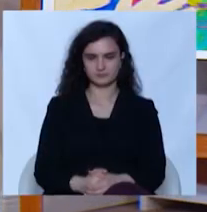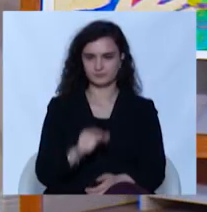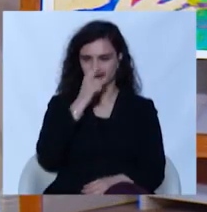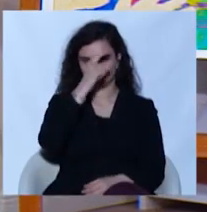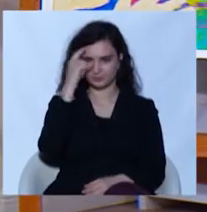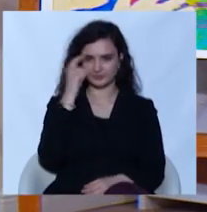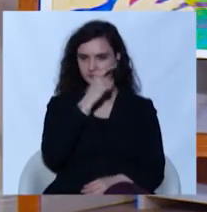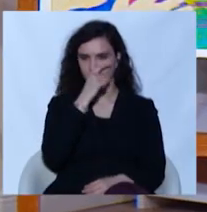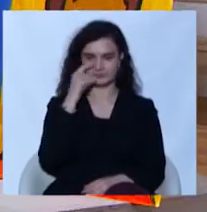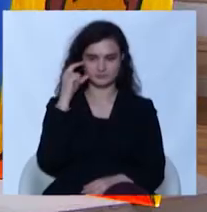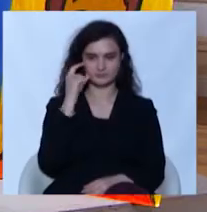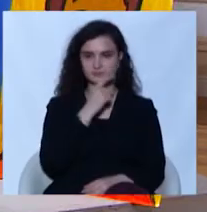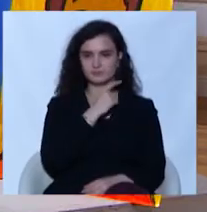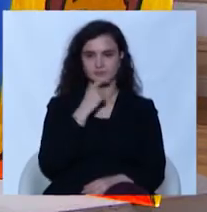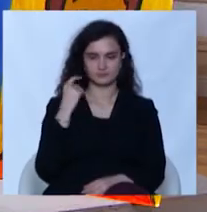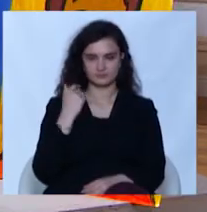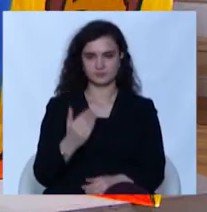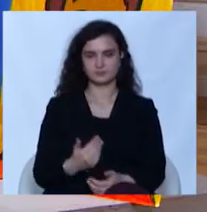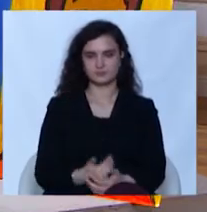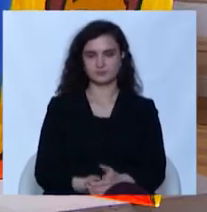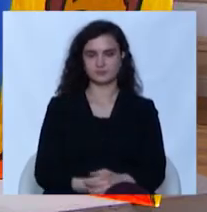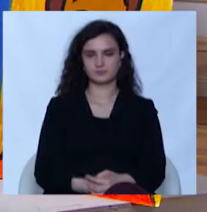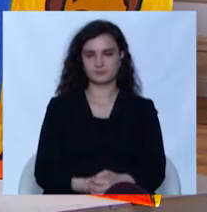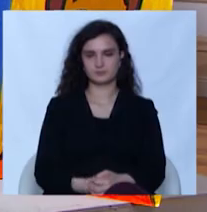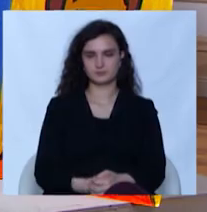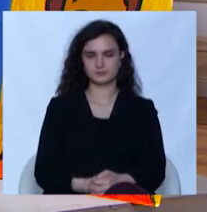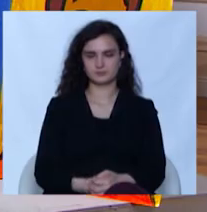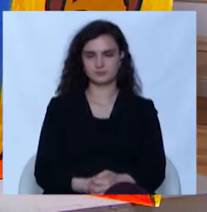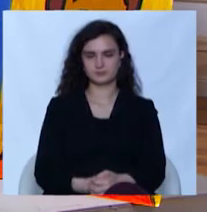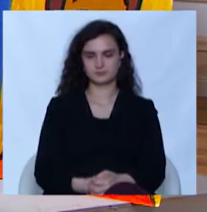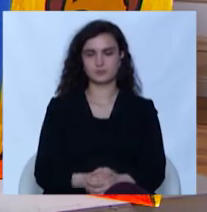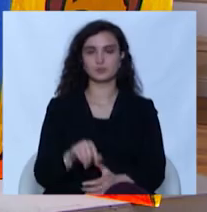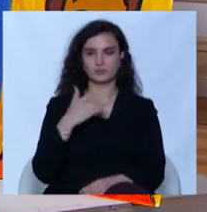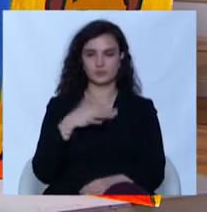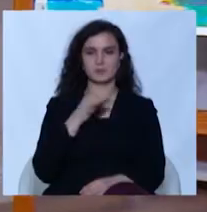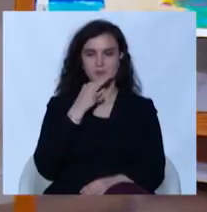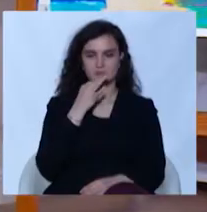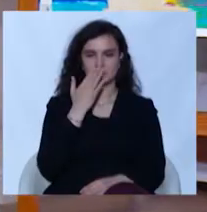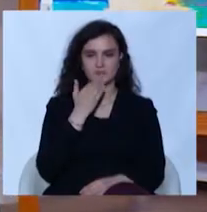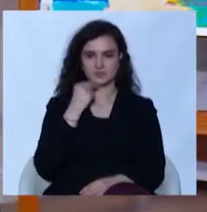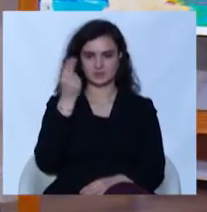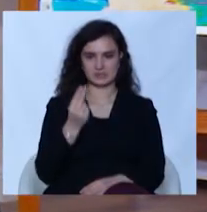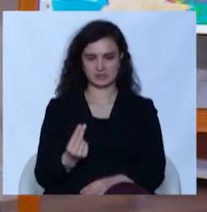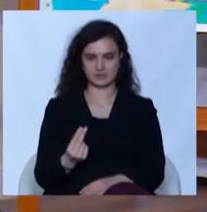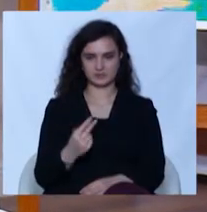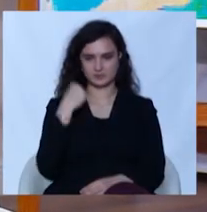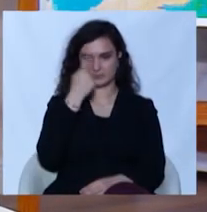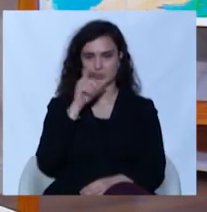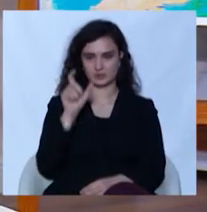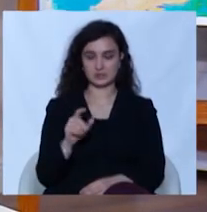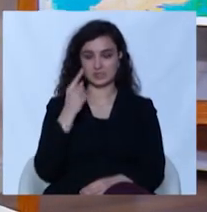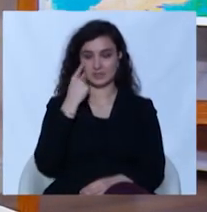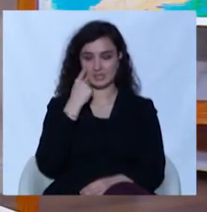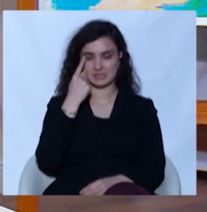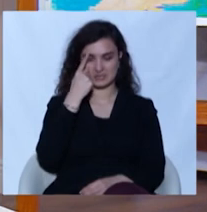ცხვერის ხაზი, თვალების ხაზი. და აი ამის მიხედვით უკვე მერე ააგებთ პორტრეტს. თვალი,